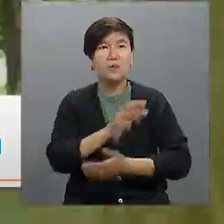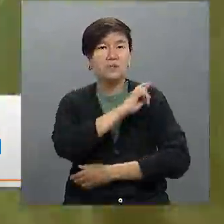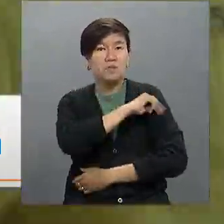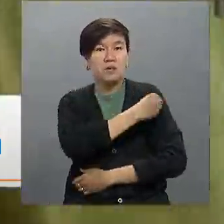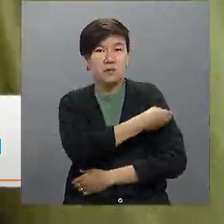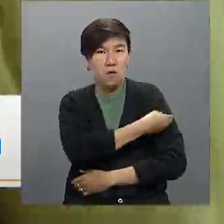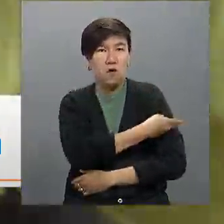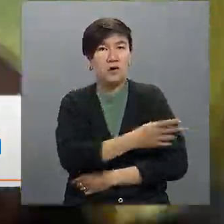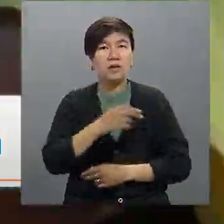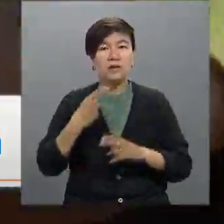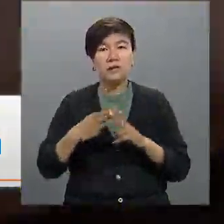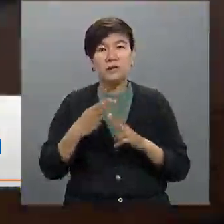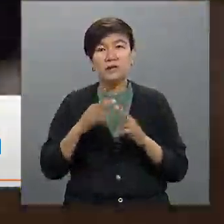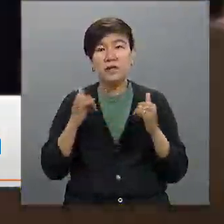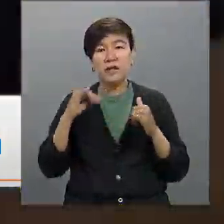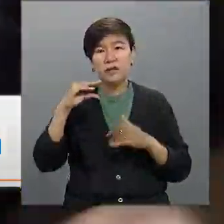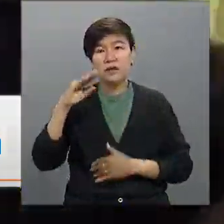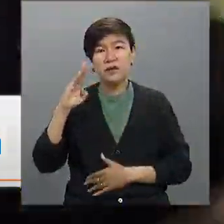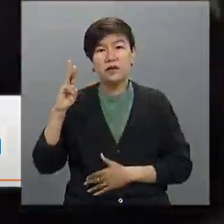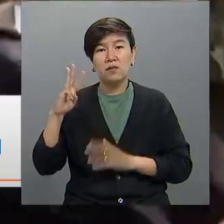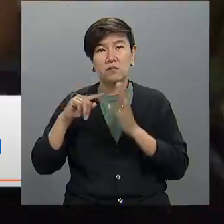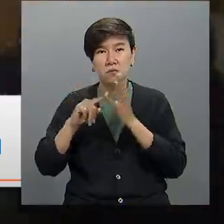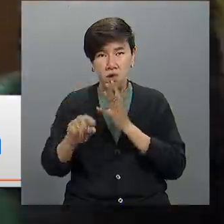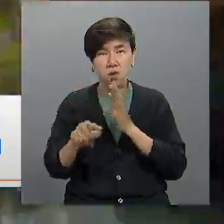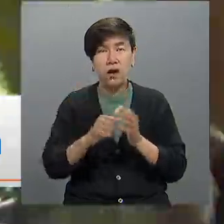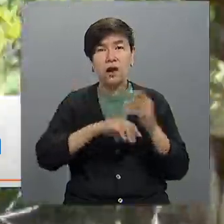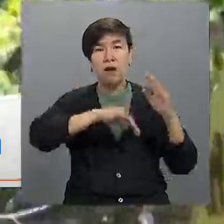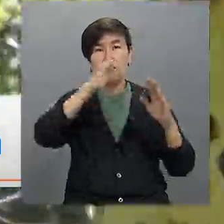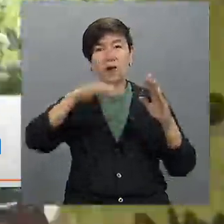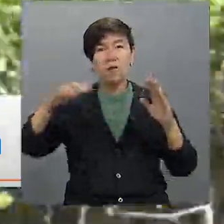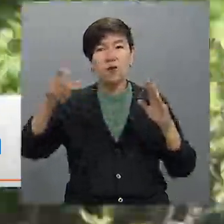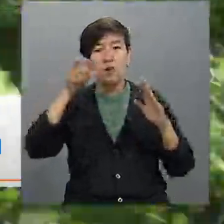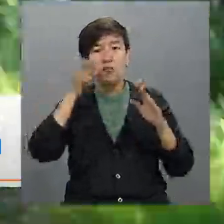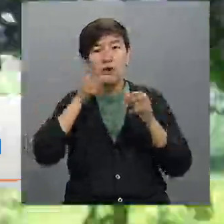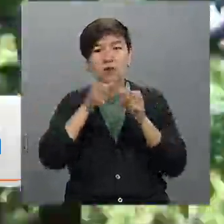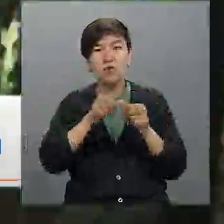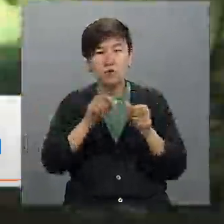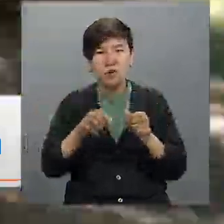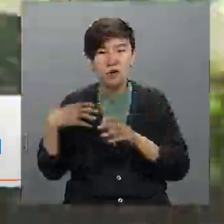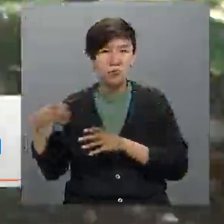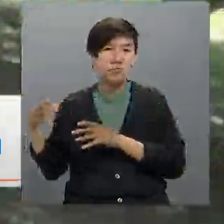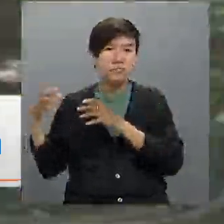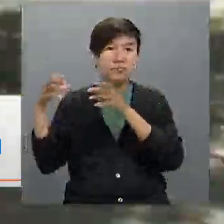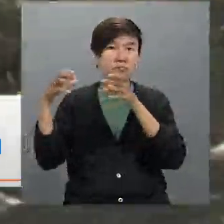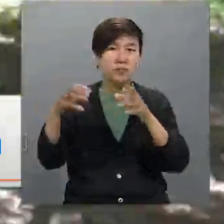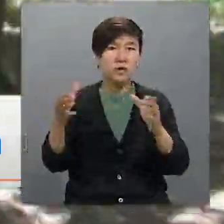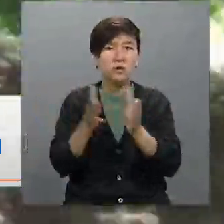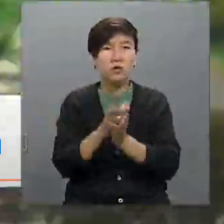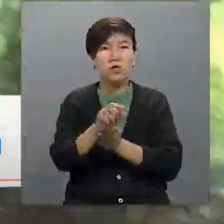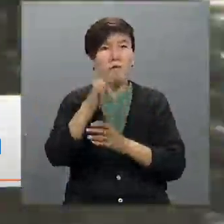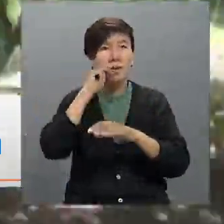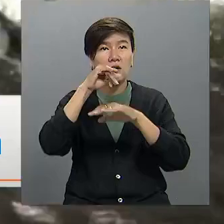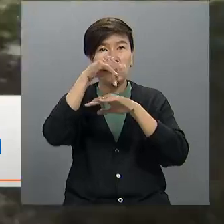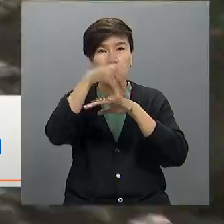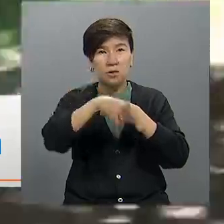ค่ะสัตวแพทย์ประจำอุทยานแห่งชาติเขาใหญ่เนี่ยนะคะเขาเดินทางไปที่หมู่9ตำบลหินตั้งอำเภอเมืองนครนายกไปสมทบกับทีมเจ้าหน้